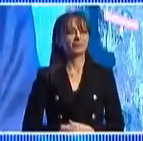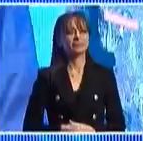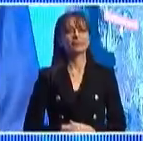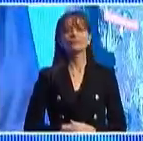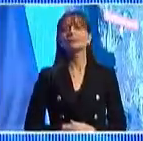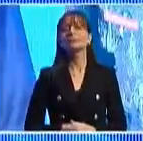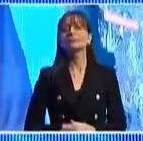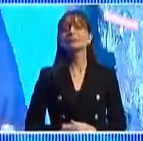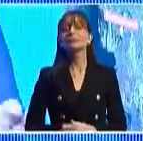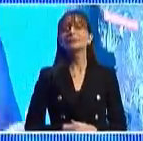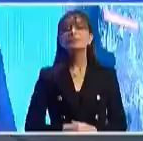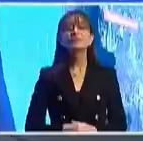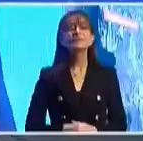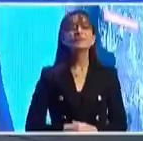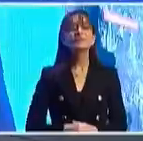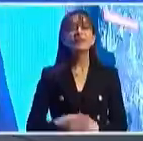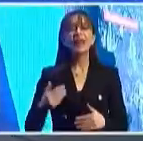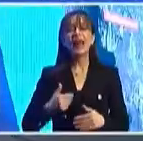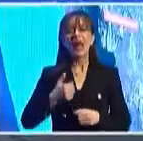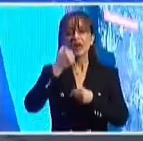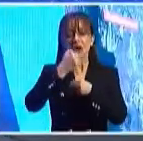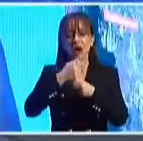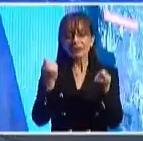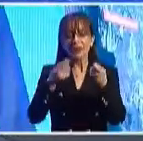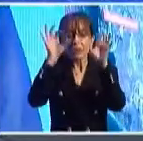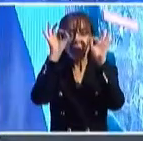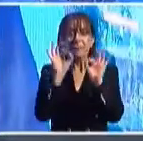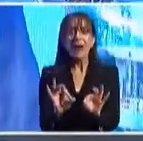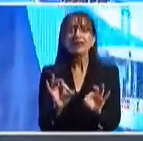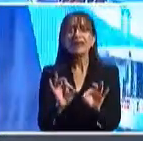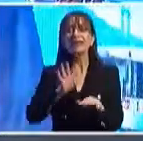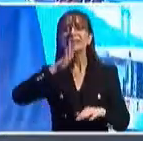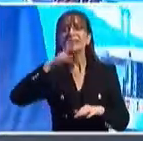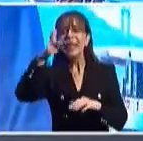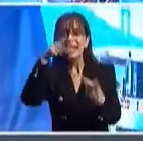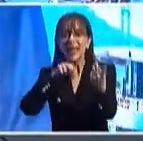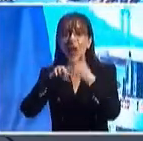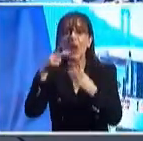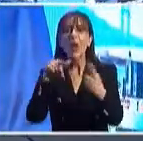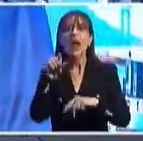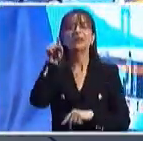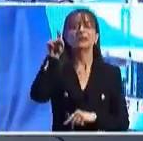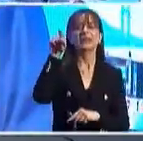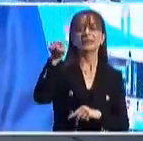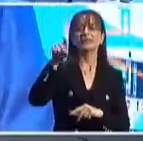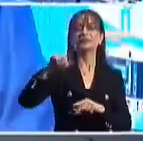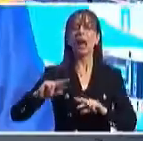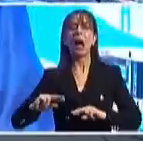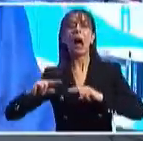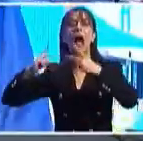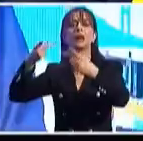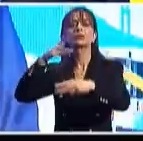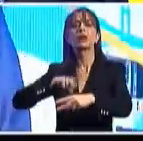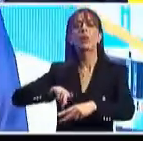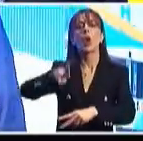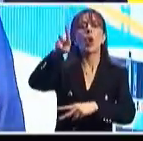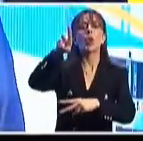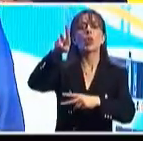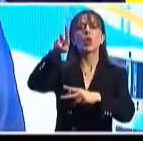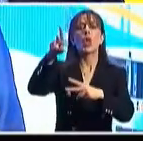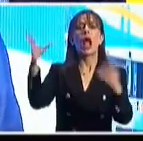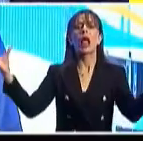Göreve gelir gelmez deniz ulaşımında aktarmalı yolculukların